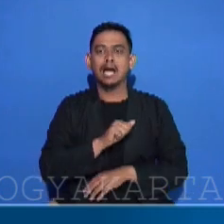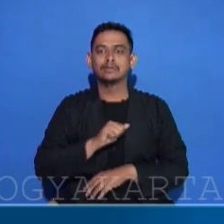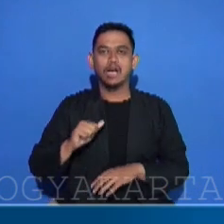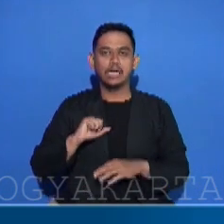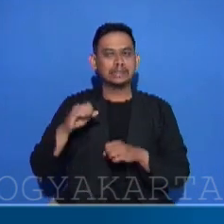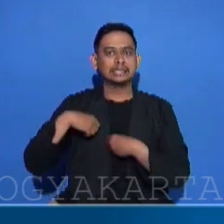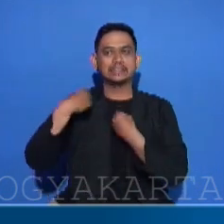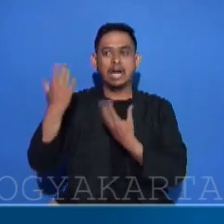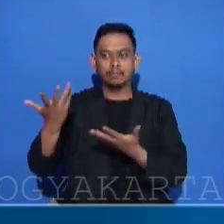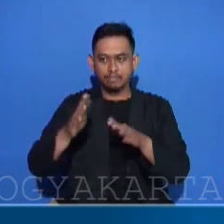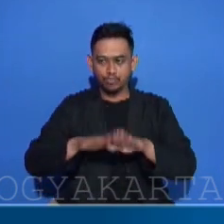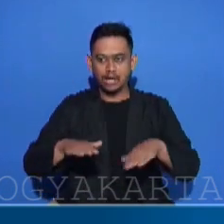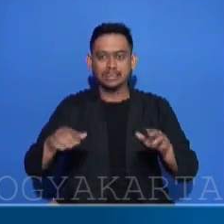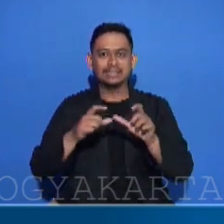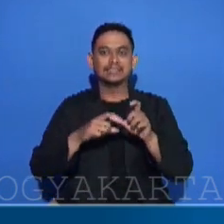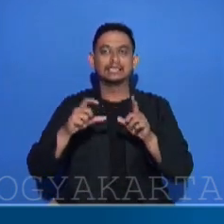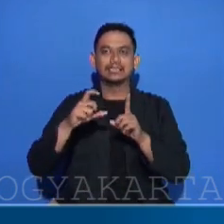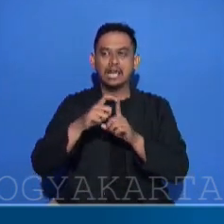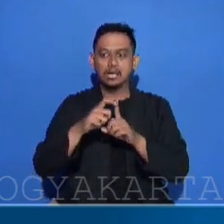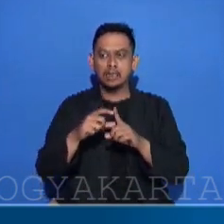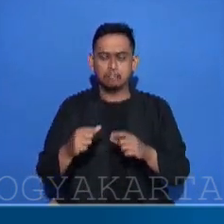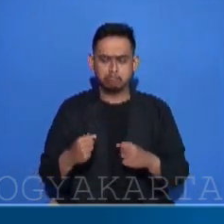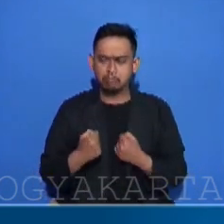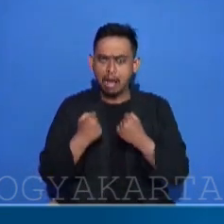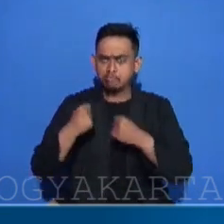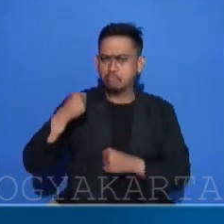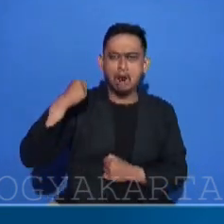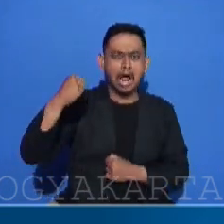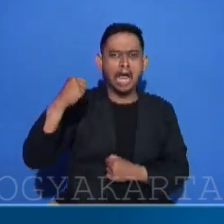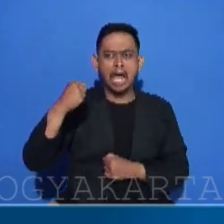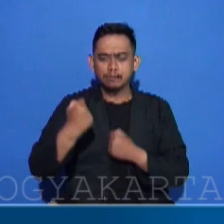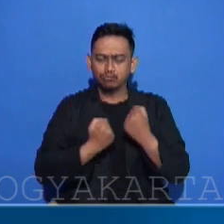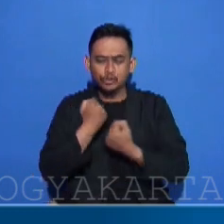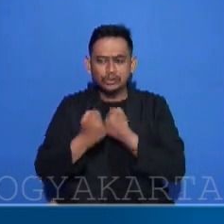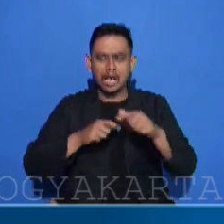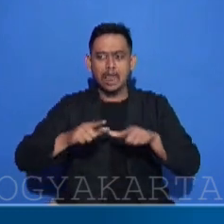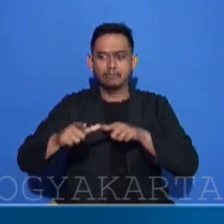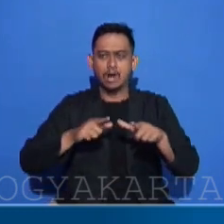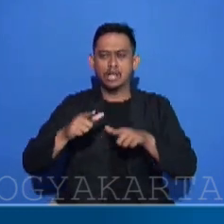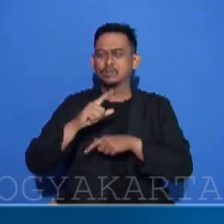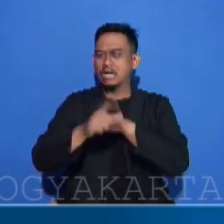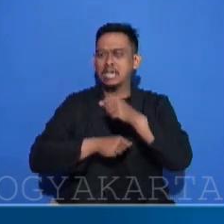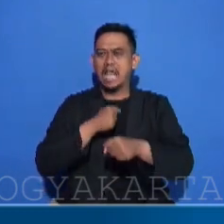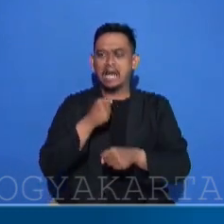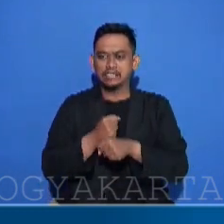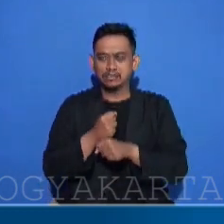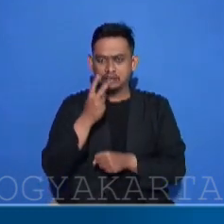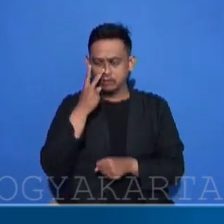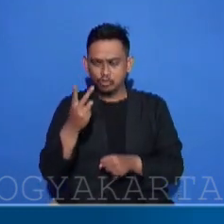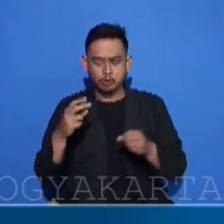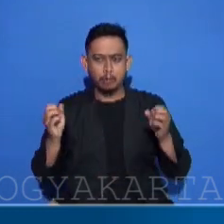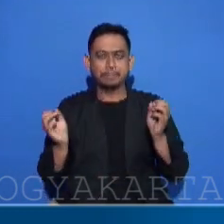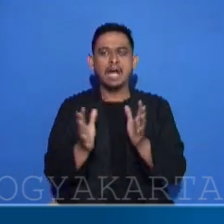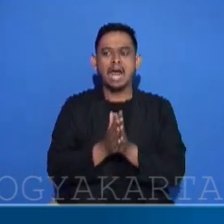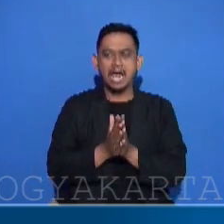murid sekolah dasar tampak antusias mengikuti lomba yang digelar setiap tahun ini antusiasme itu terlihat dari jumlah peserta lomba yang